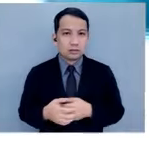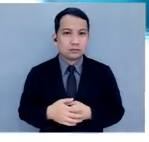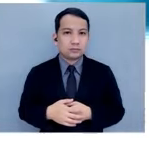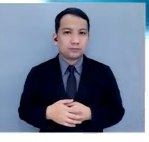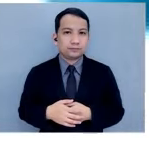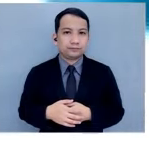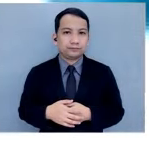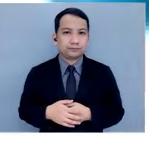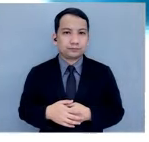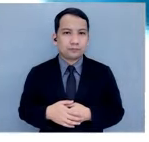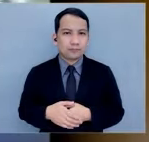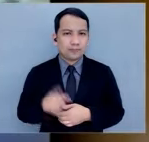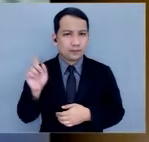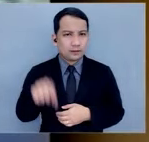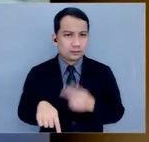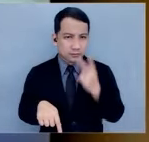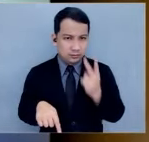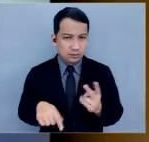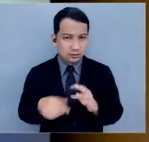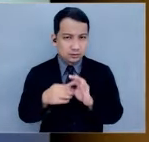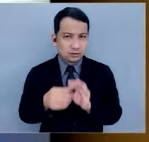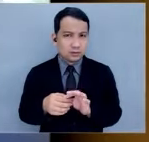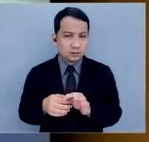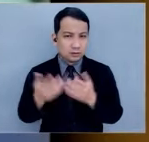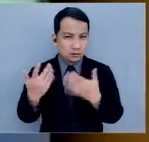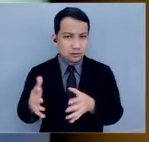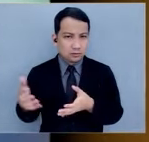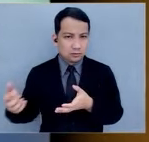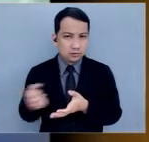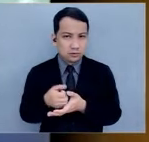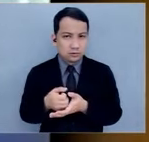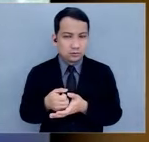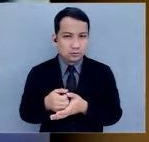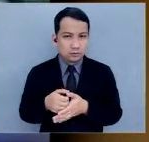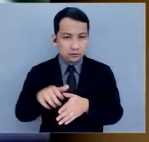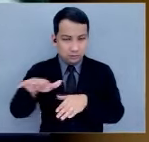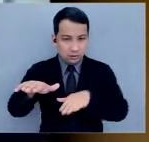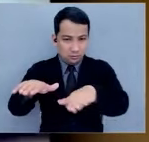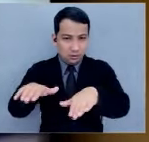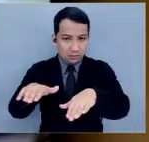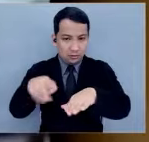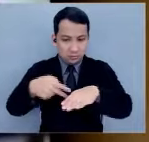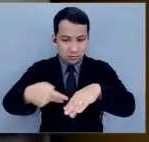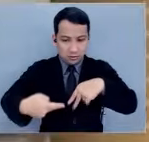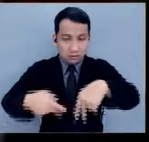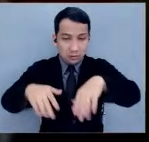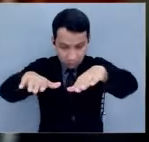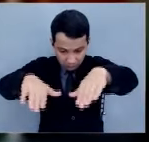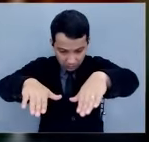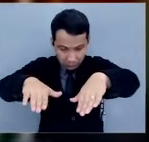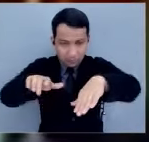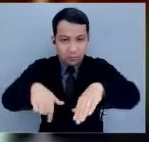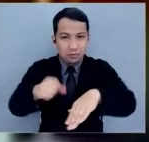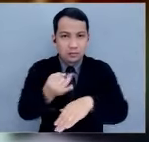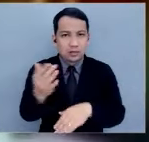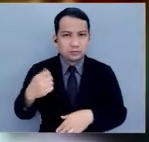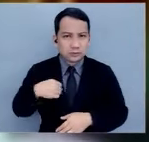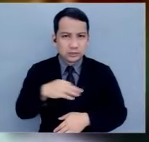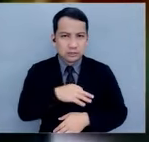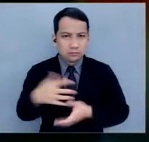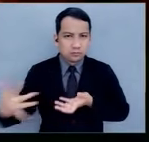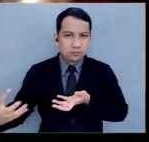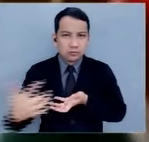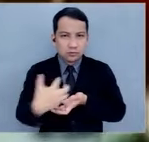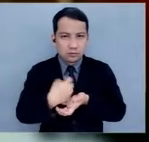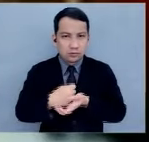Hindi nakita sa CCTV pero matapos niyan ay pinadapa rin ng mga sospek ang iba pang empleyado ng sanglaan. Nilimas na rin nila ang mga pera at